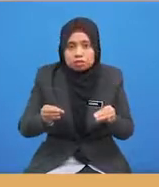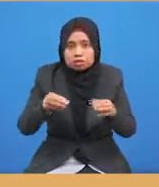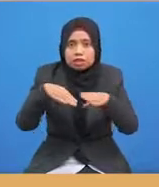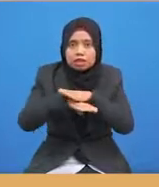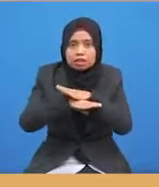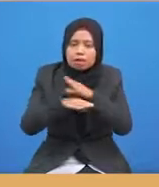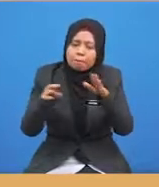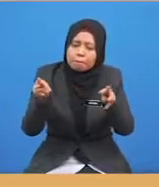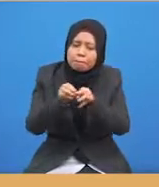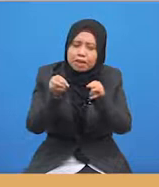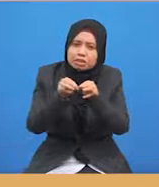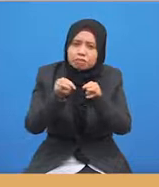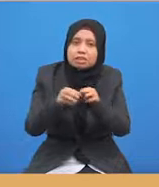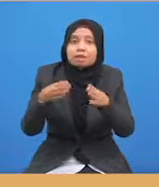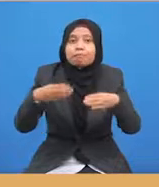dalam pelbagai bidang.